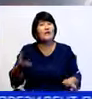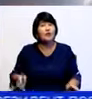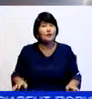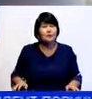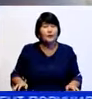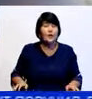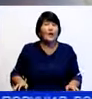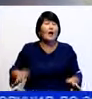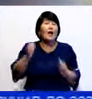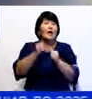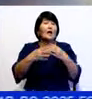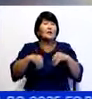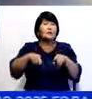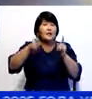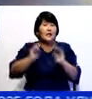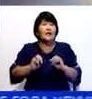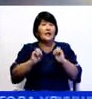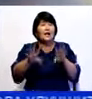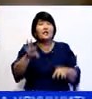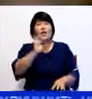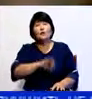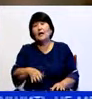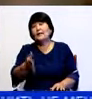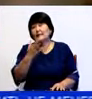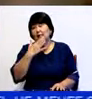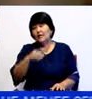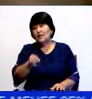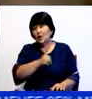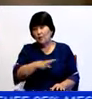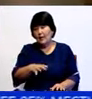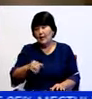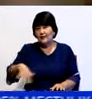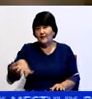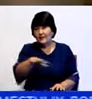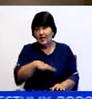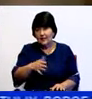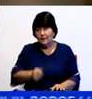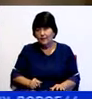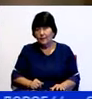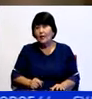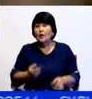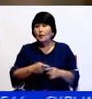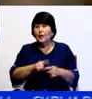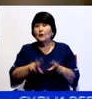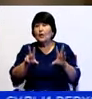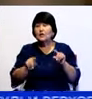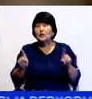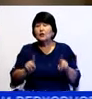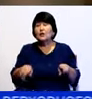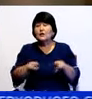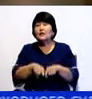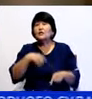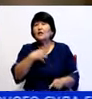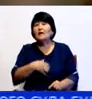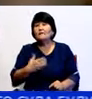должна получить реальную отдачу от использования национальных богатств страны. Поэтому считаю исключительно